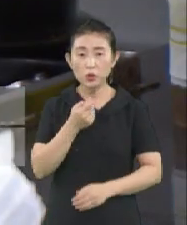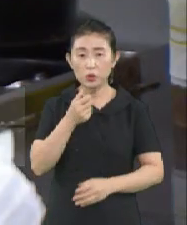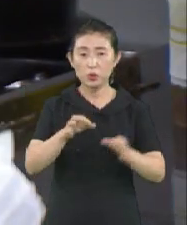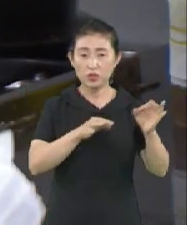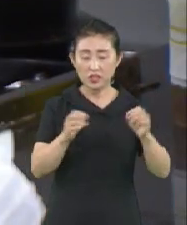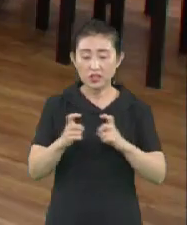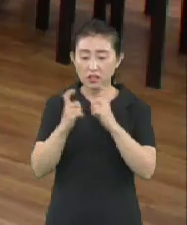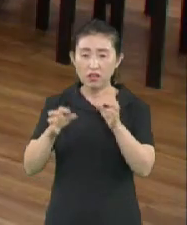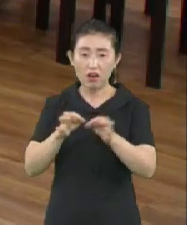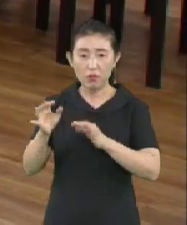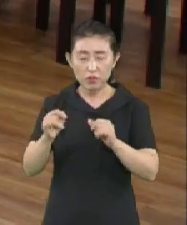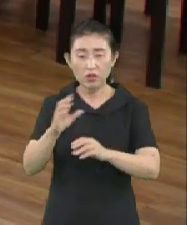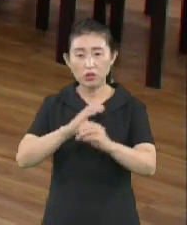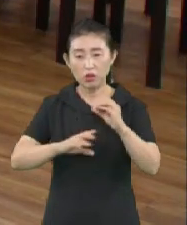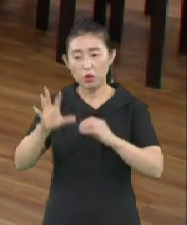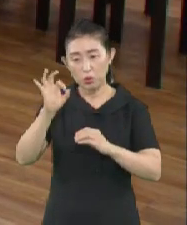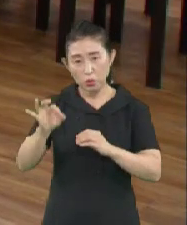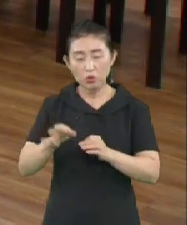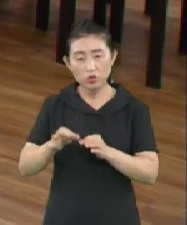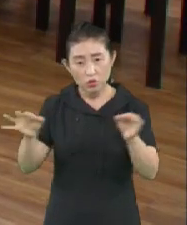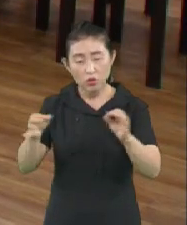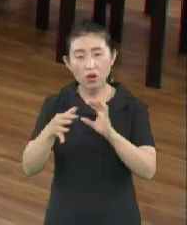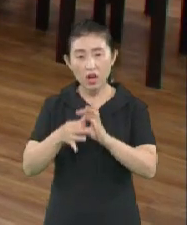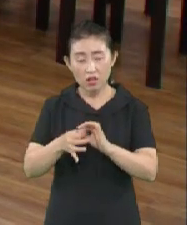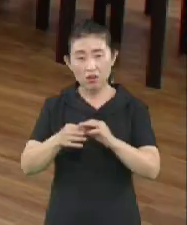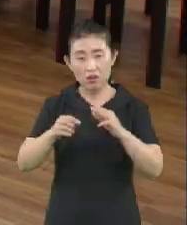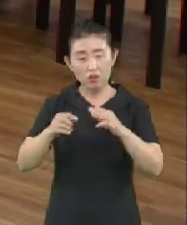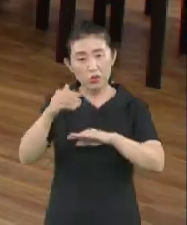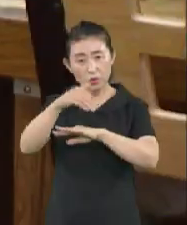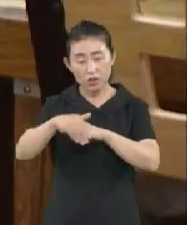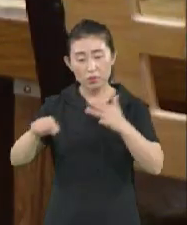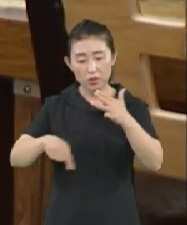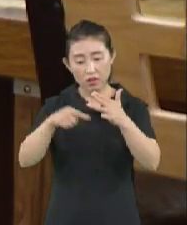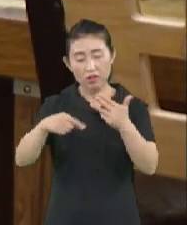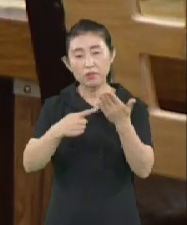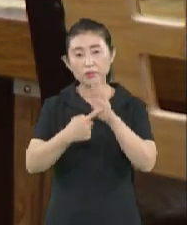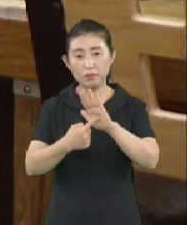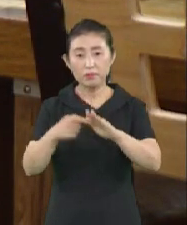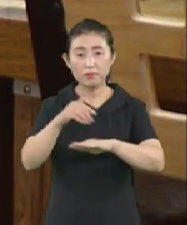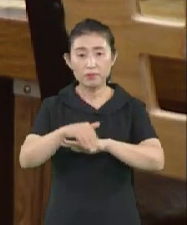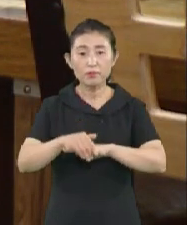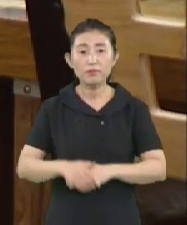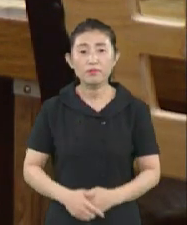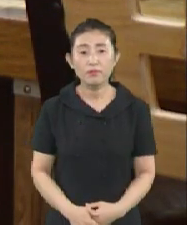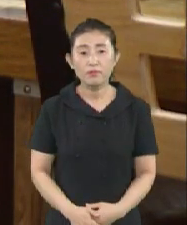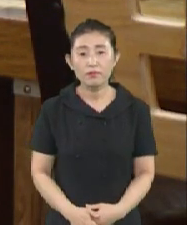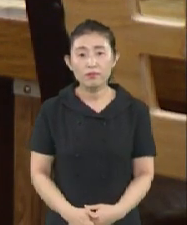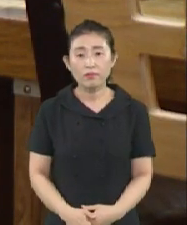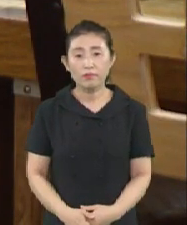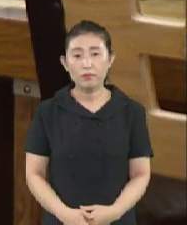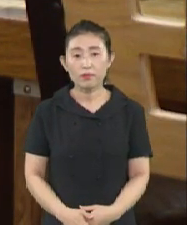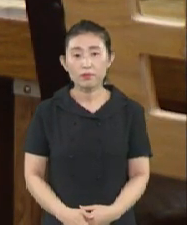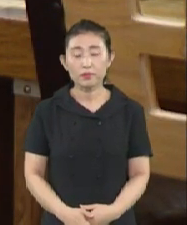대한 별도의 지원 대책을 마련 중으로 이달 중순 발표하기로 했습니다. TJB 장석영입니다.